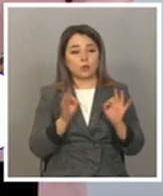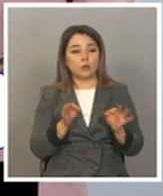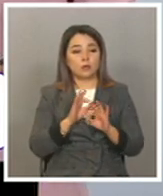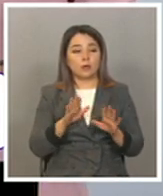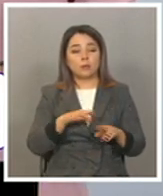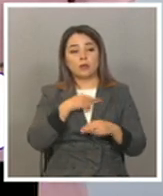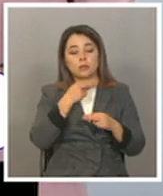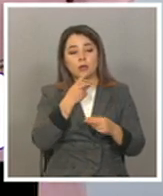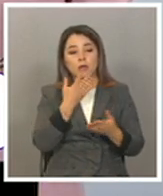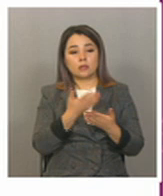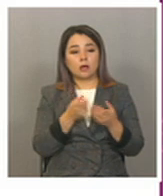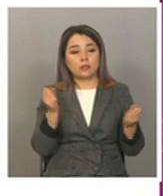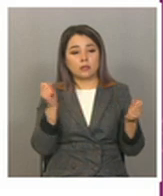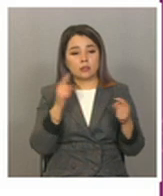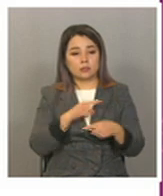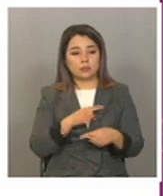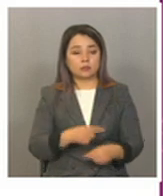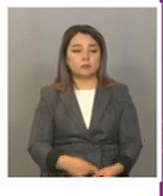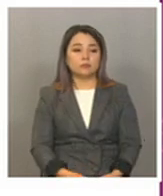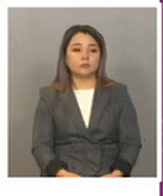бұрыс екендігін анықтаңыз.